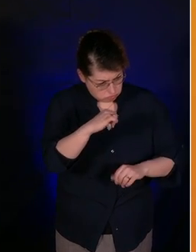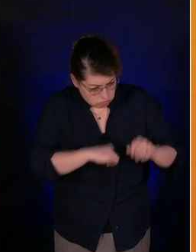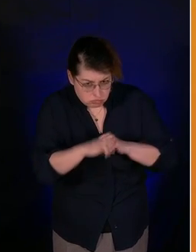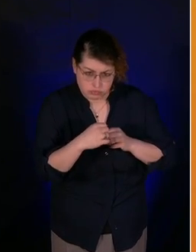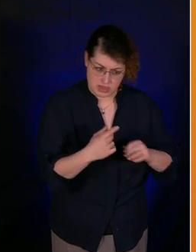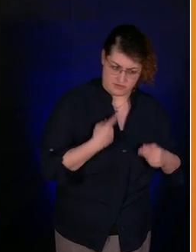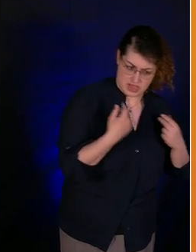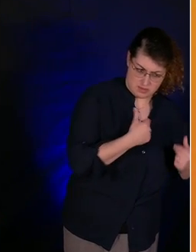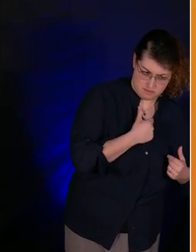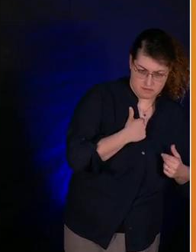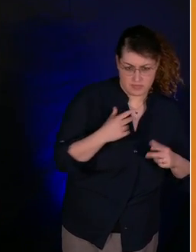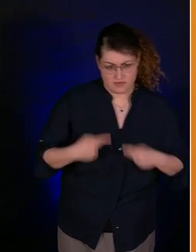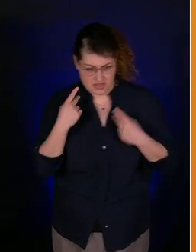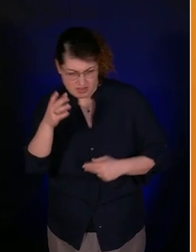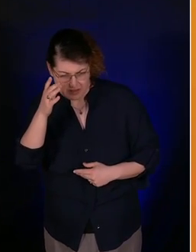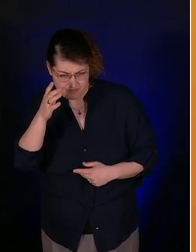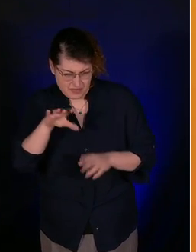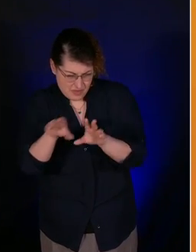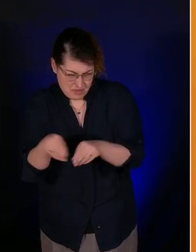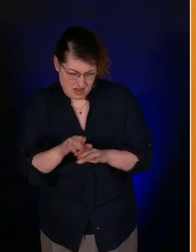concilier vie professionnelle et vie familiale.